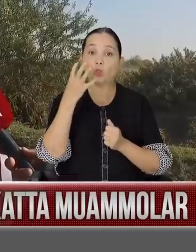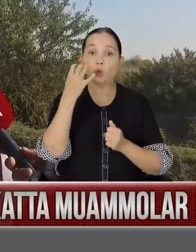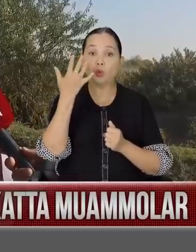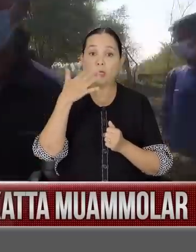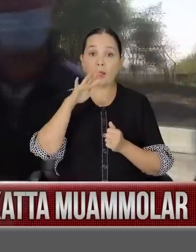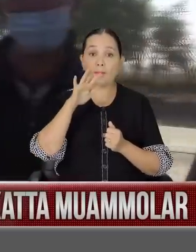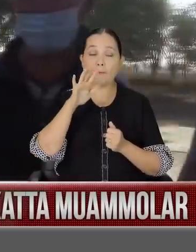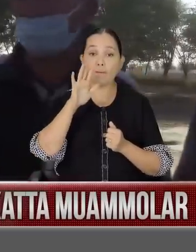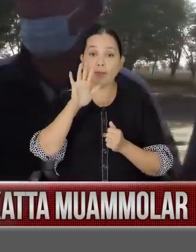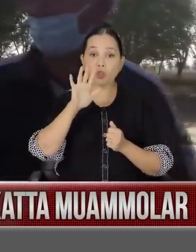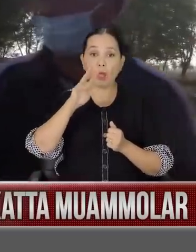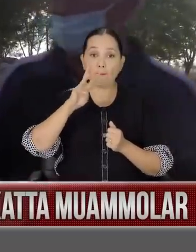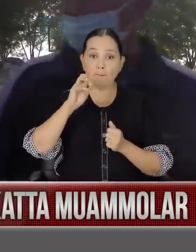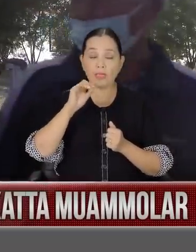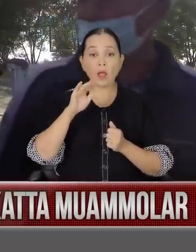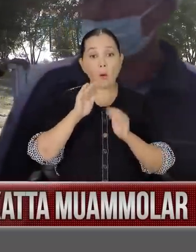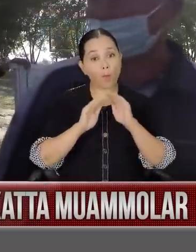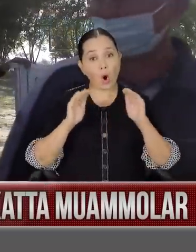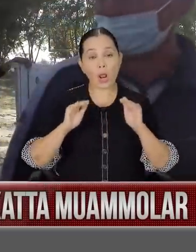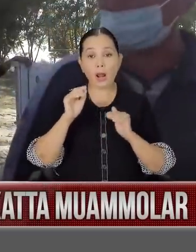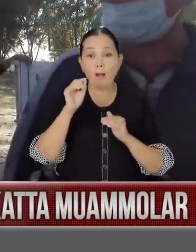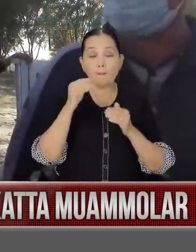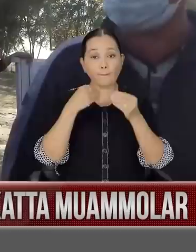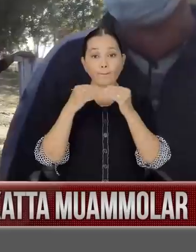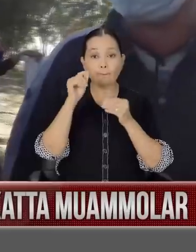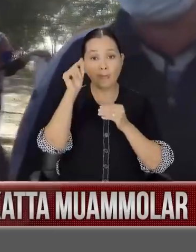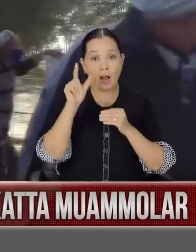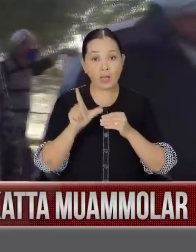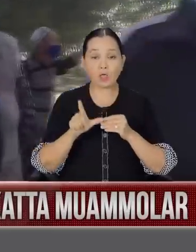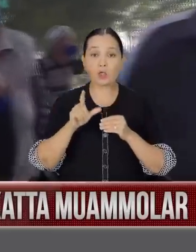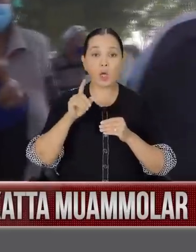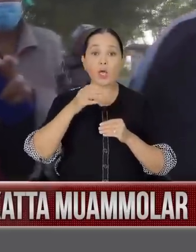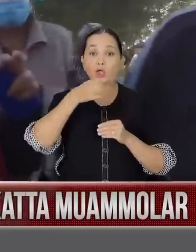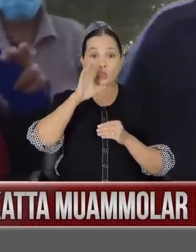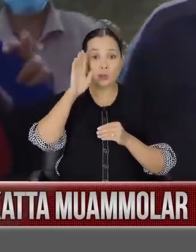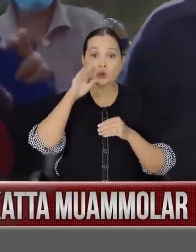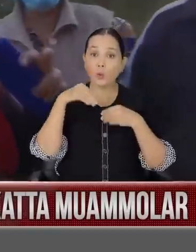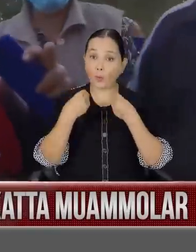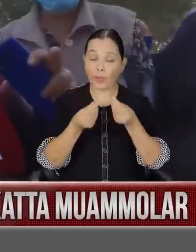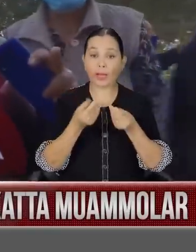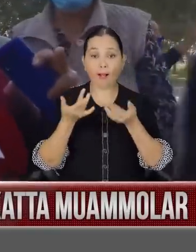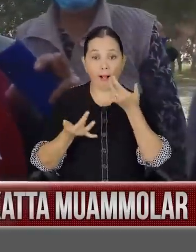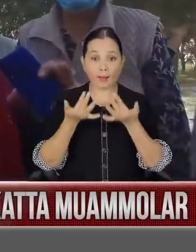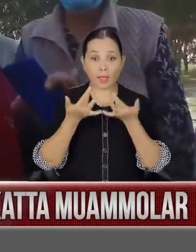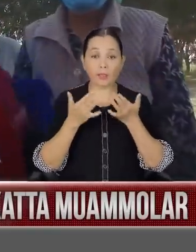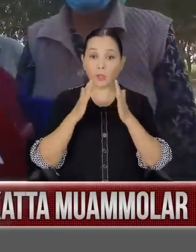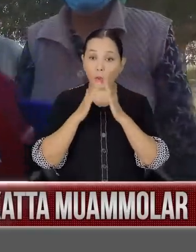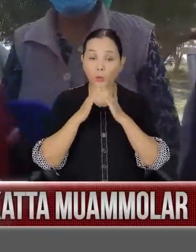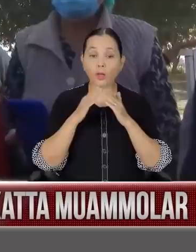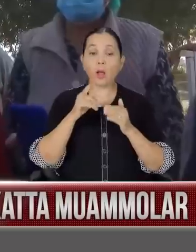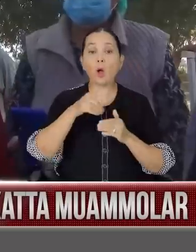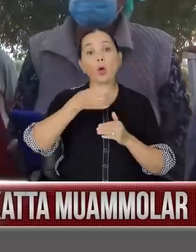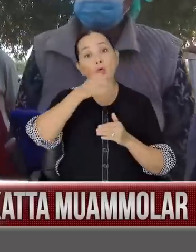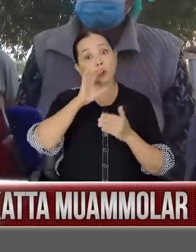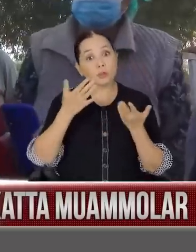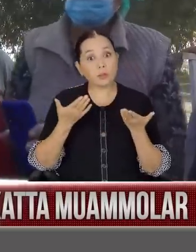450 500 metr. Bolalarga kichkinami, kattami baqalashkaga ichkaridan ichimlik suvi yuboramiz, qaynatilgan. Uni